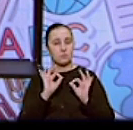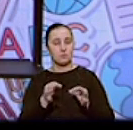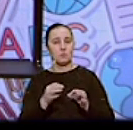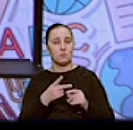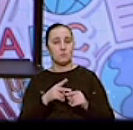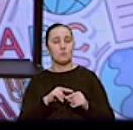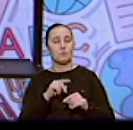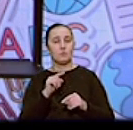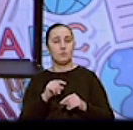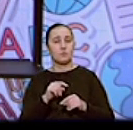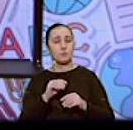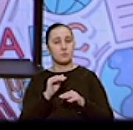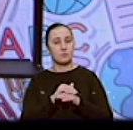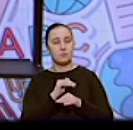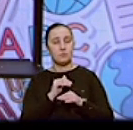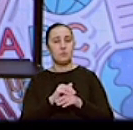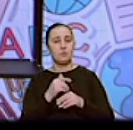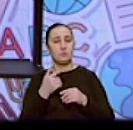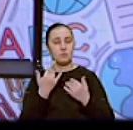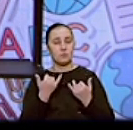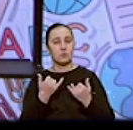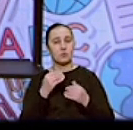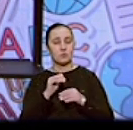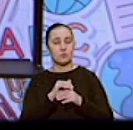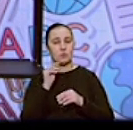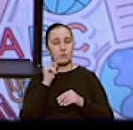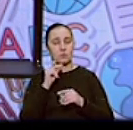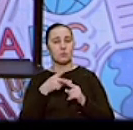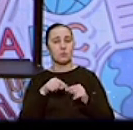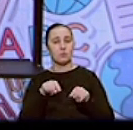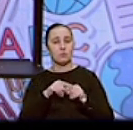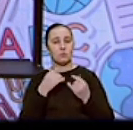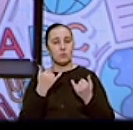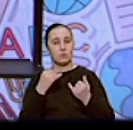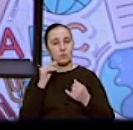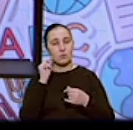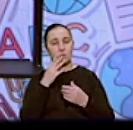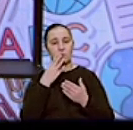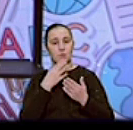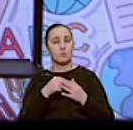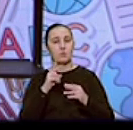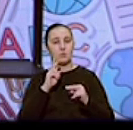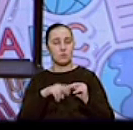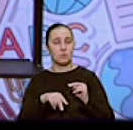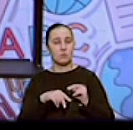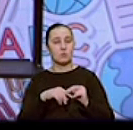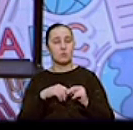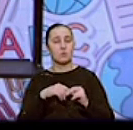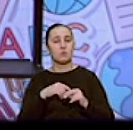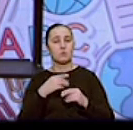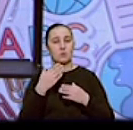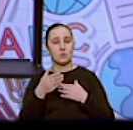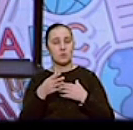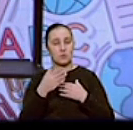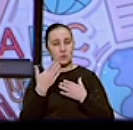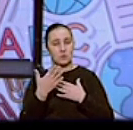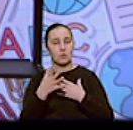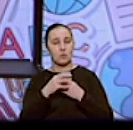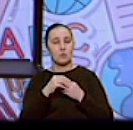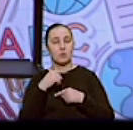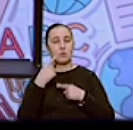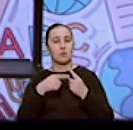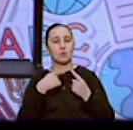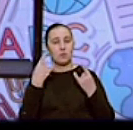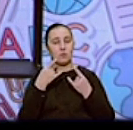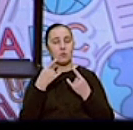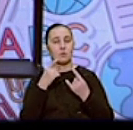to'g'rimi? Barakalla. Mana aziz o'quvchilar, shuning bilan bugungi darsimiz o'z nihoyasiga yetdi. Sizlar bilan keyingi